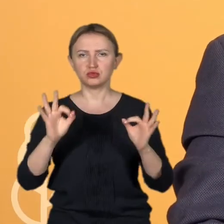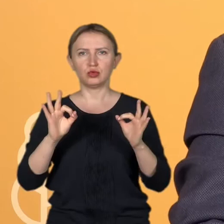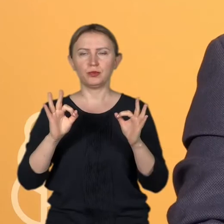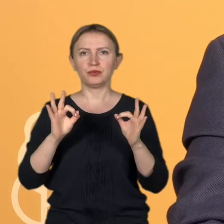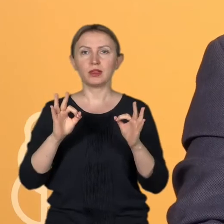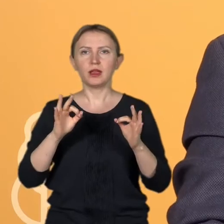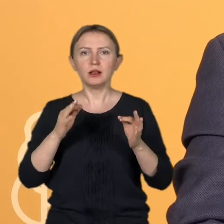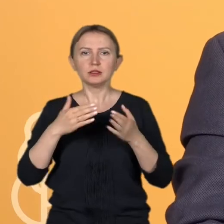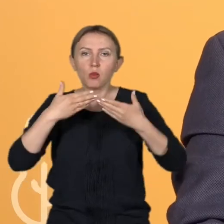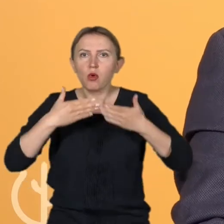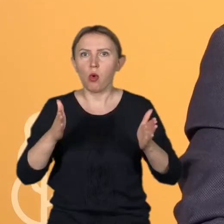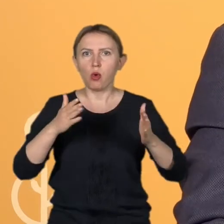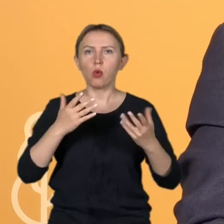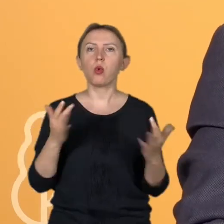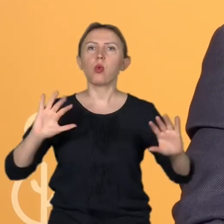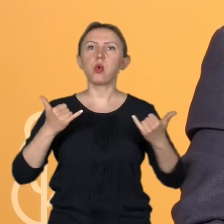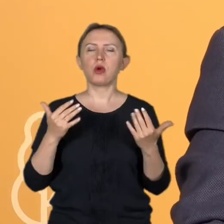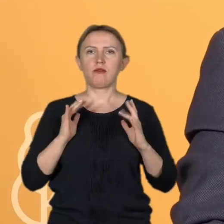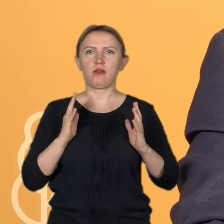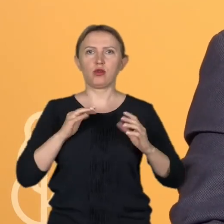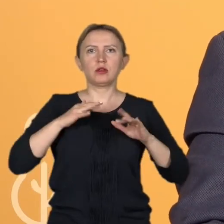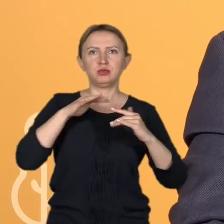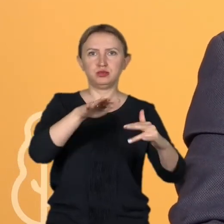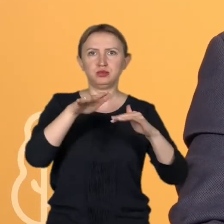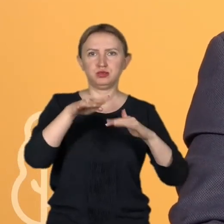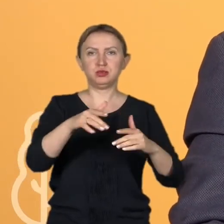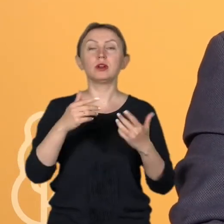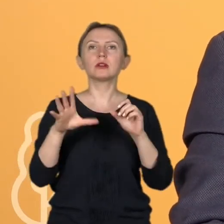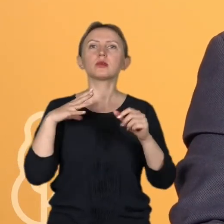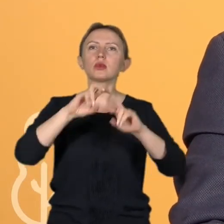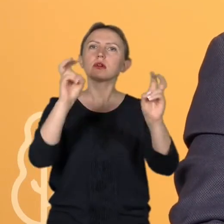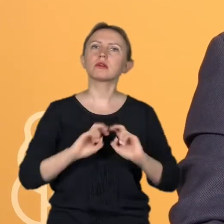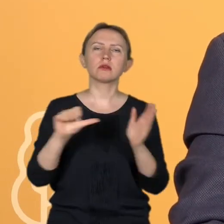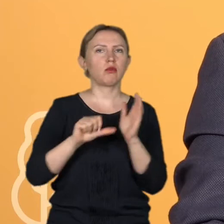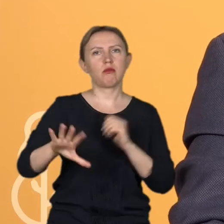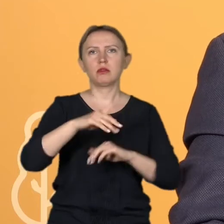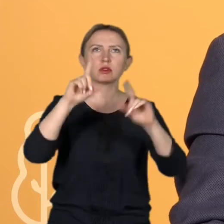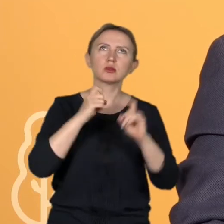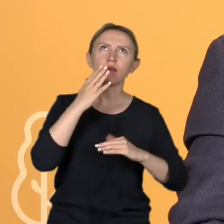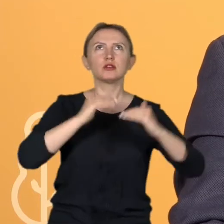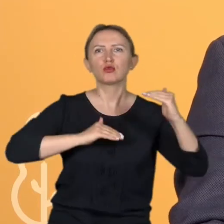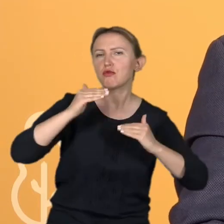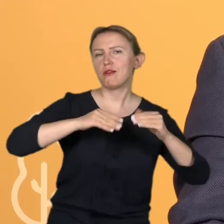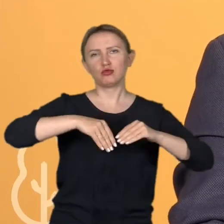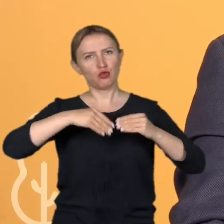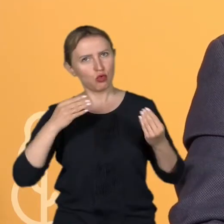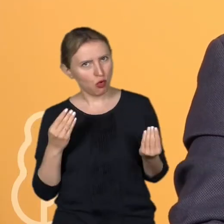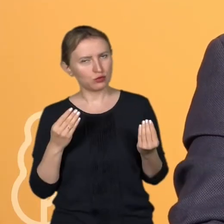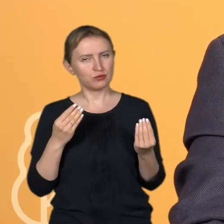sprawne i drożne, tak to doprowadziło do pewnego kryzysu środowiskowego, więc zaczęliśmy mówić o zrównoważonym